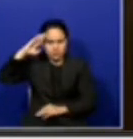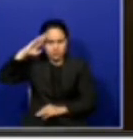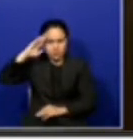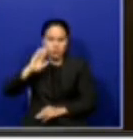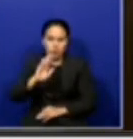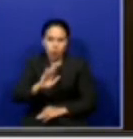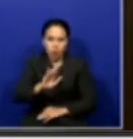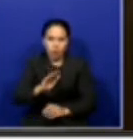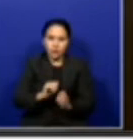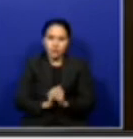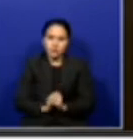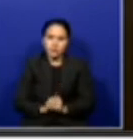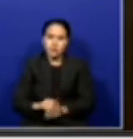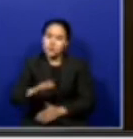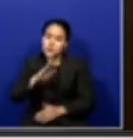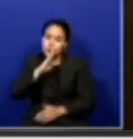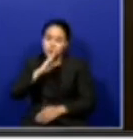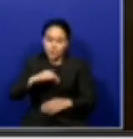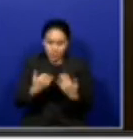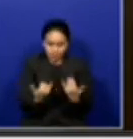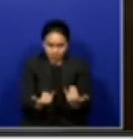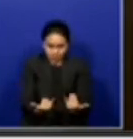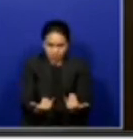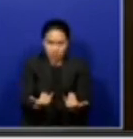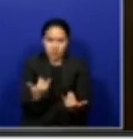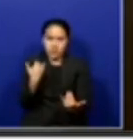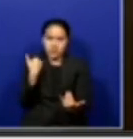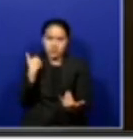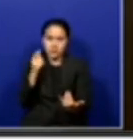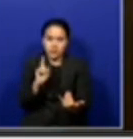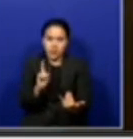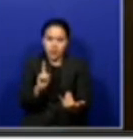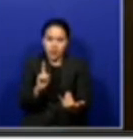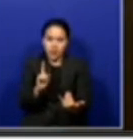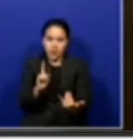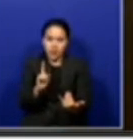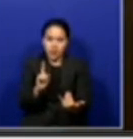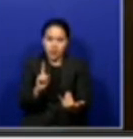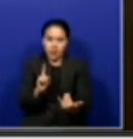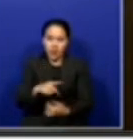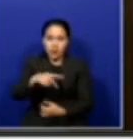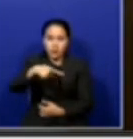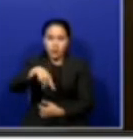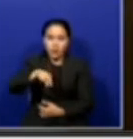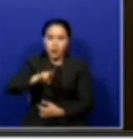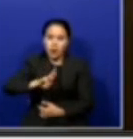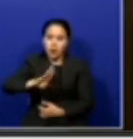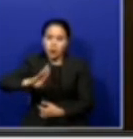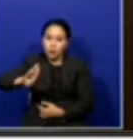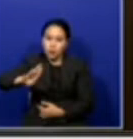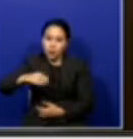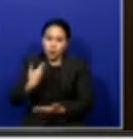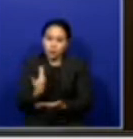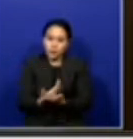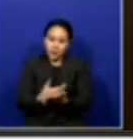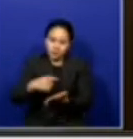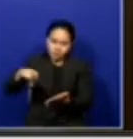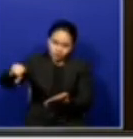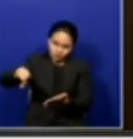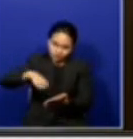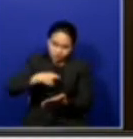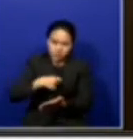ถ้าเกิดว่าวันนี้นะฮะท่านประธานวันนี้ร่างพ.ร.บ.โอนงบประมาณผ่านสภา